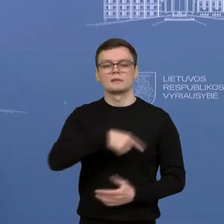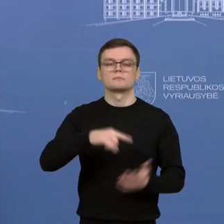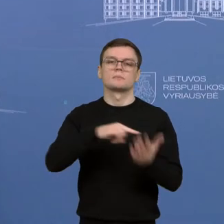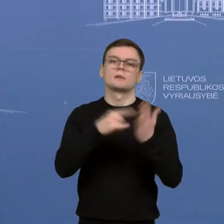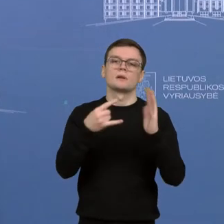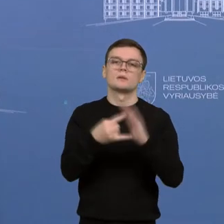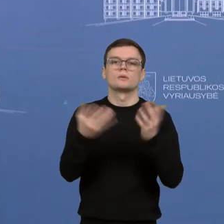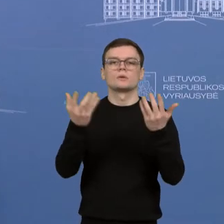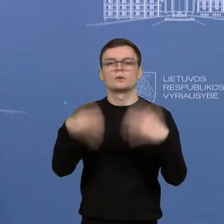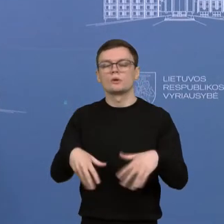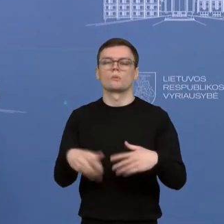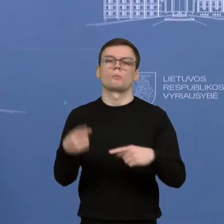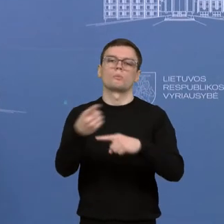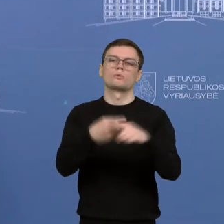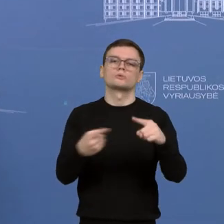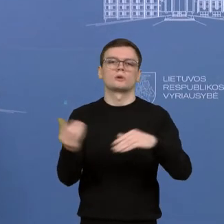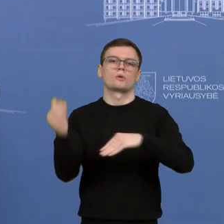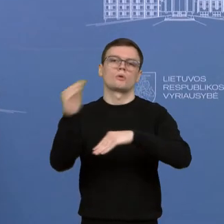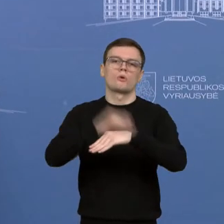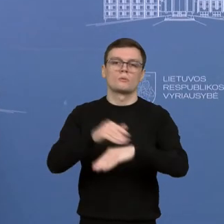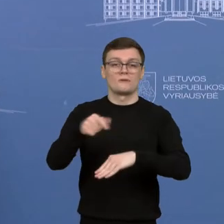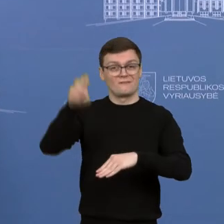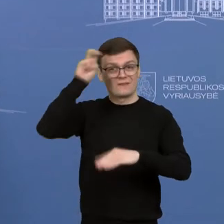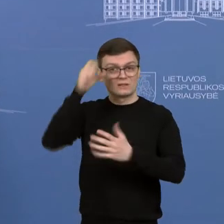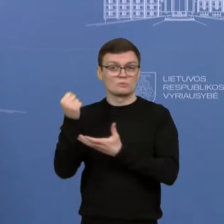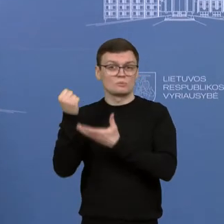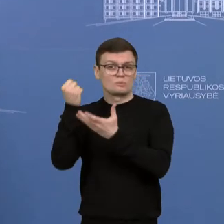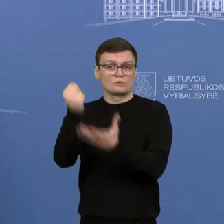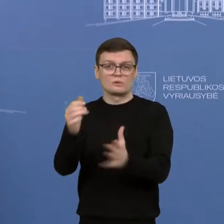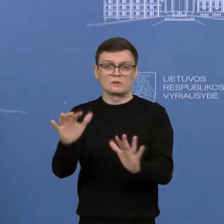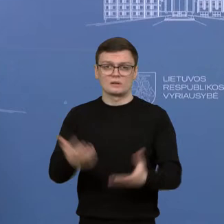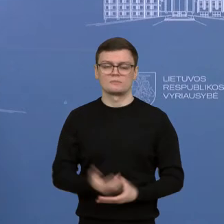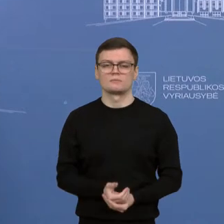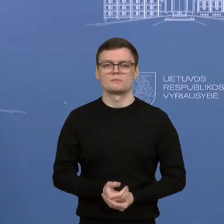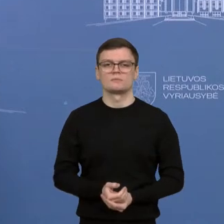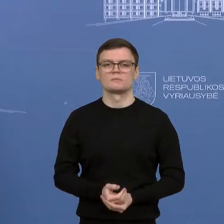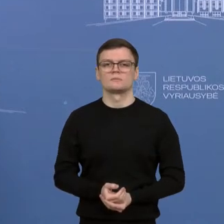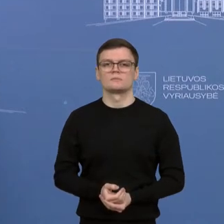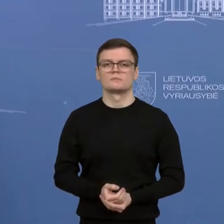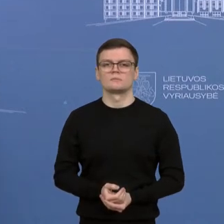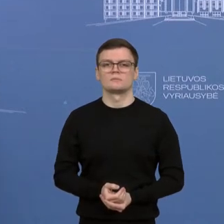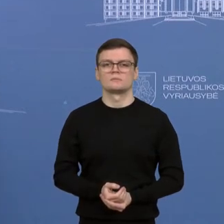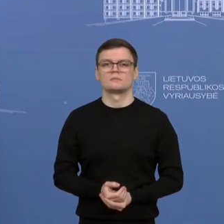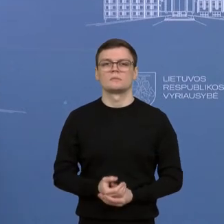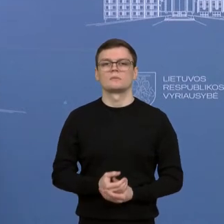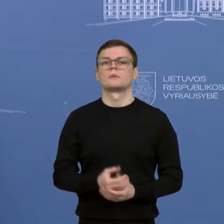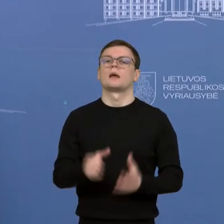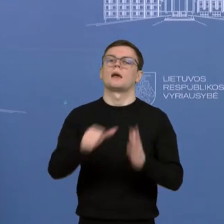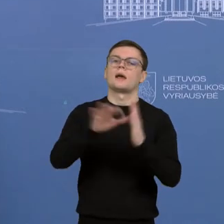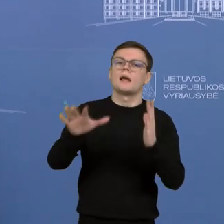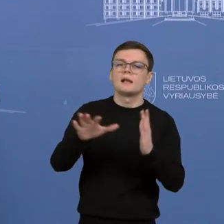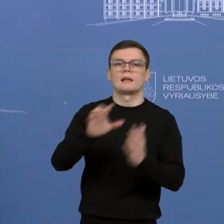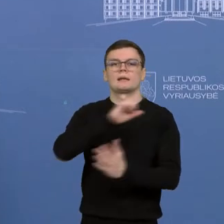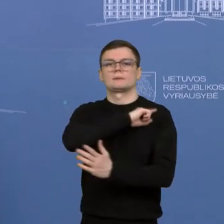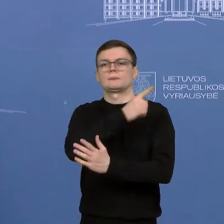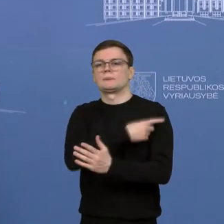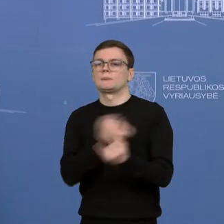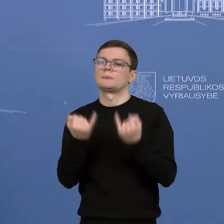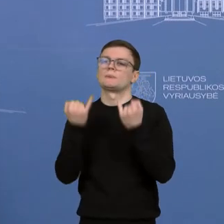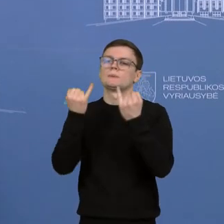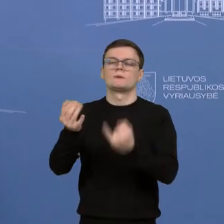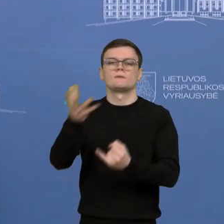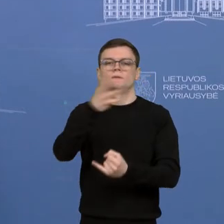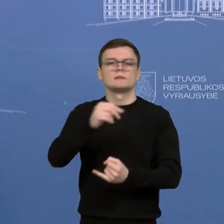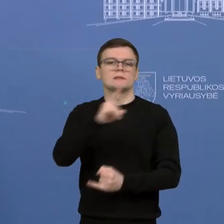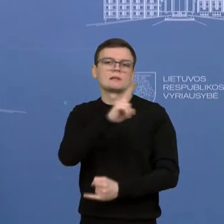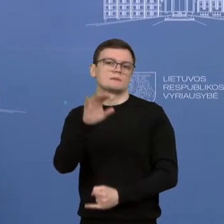iš dalies kompensuoti iš valstybės biudžeto lėšų elektros tiekimo augimą visiems buitiniams vartotojams. Tai yra